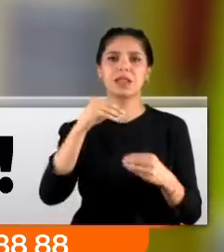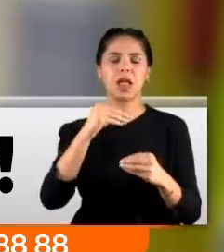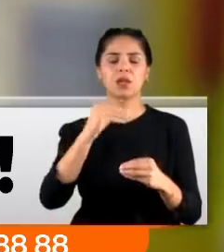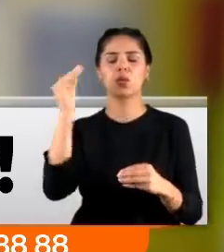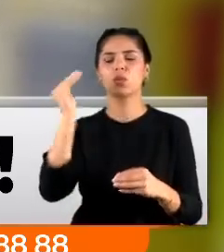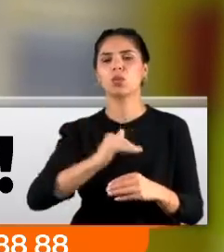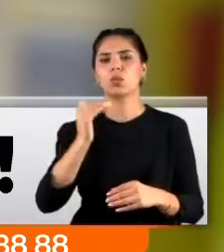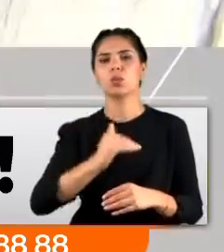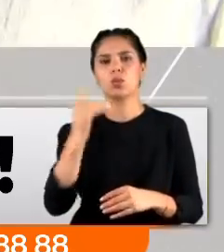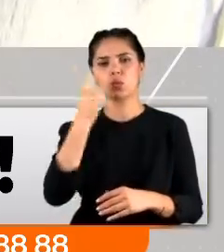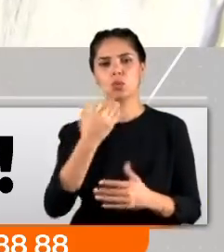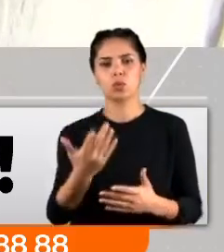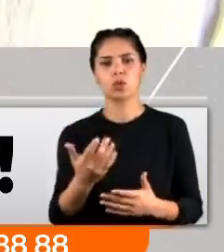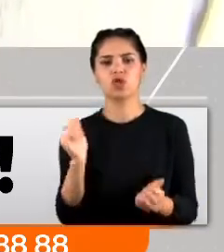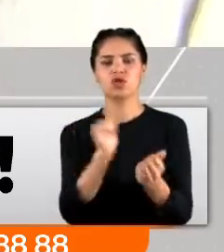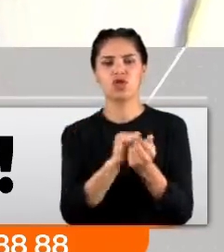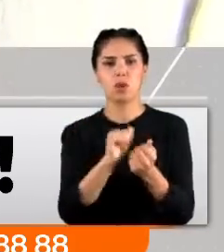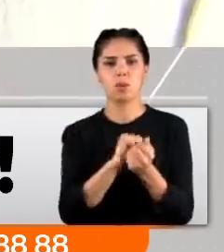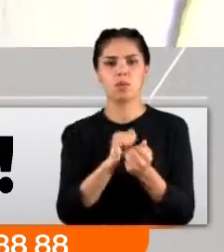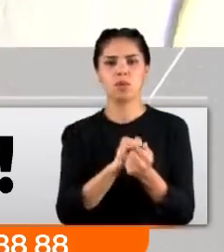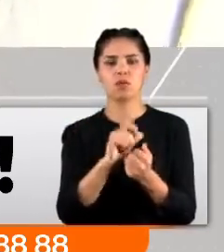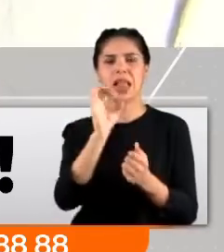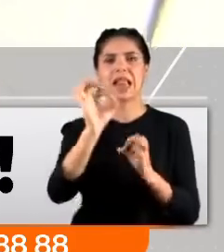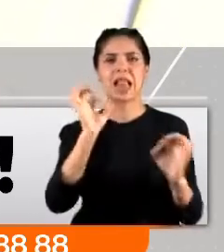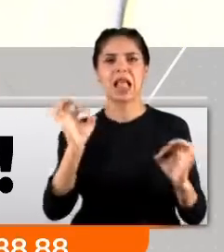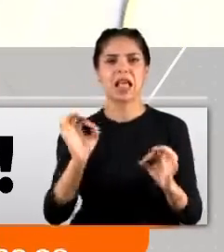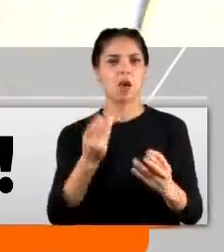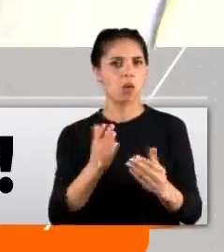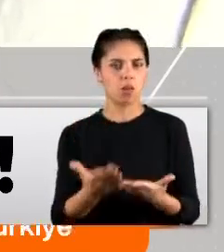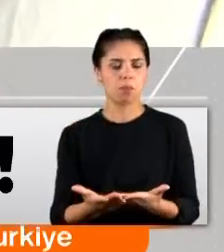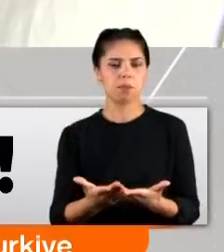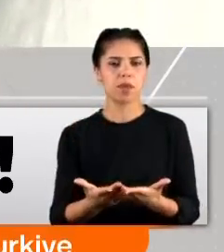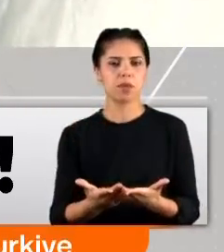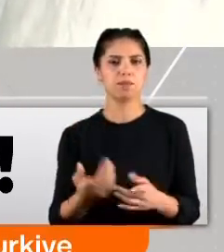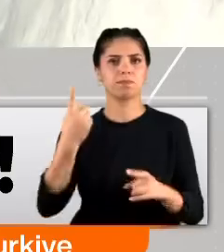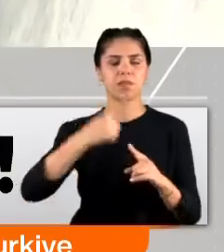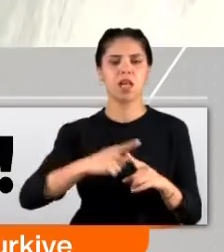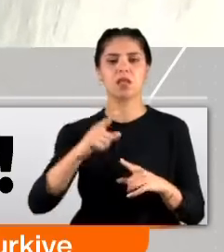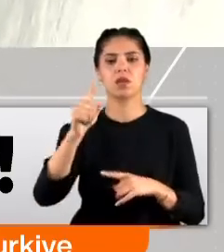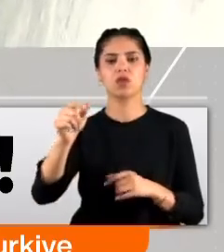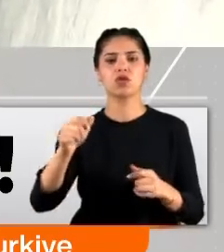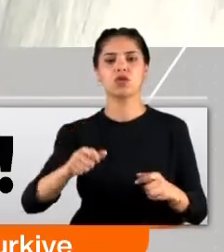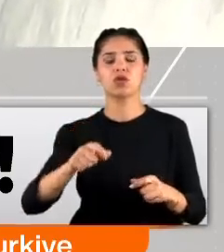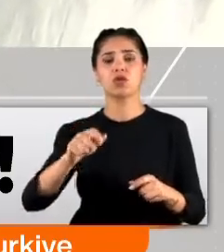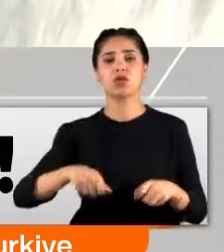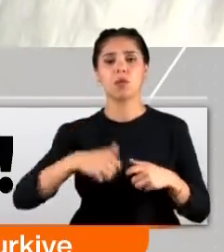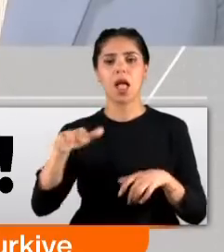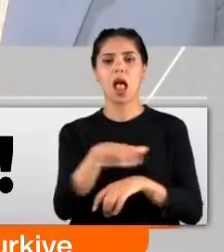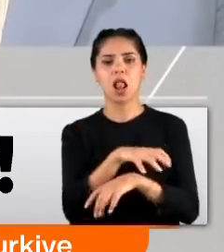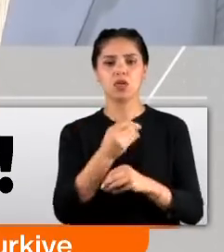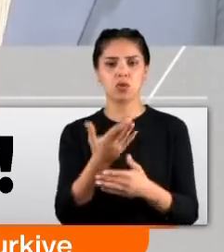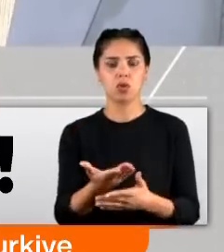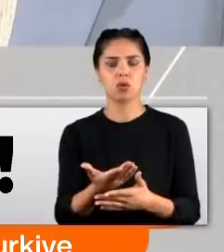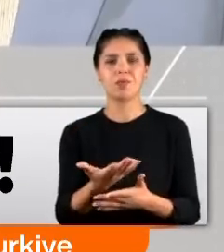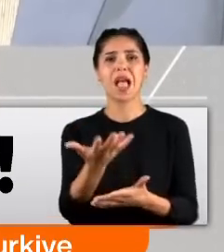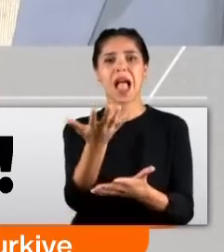marketten çok daha uygundu. Çamaşırlarda bir kere böyle leke farkları olabilir. Artı çamaşırları giydikten sonra daha çok bir alerji yapabilir.